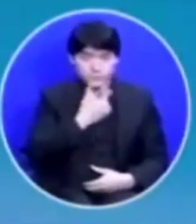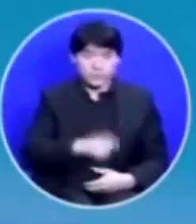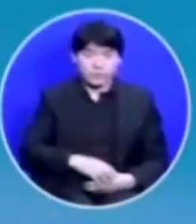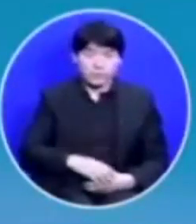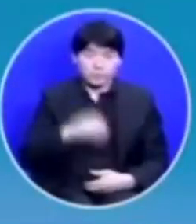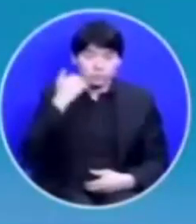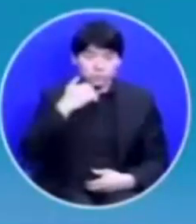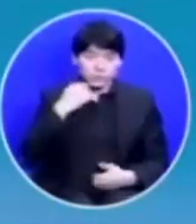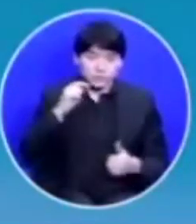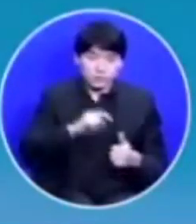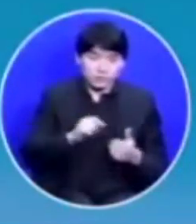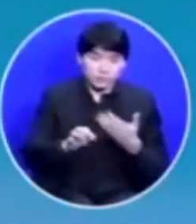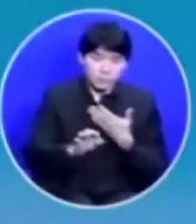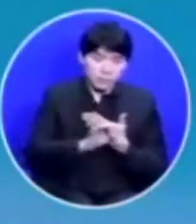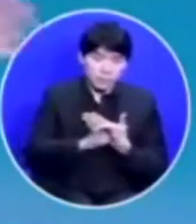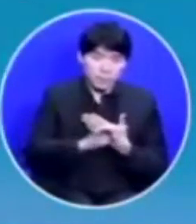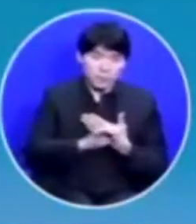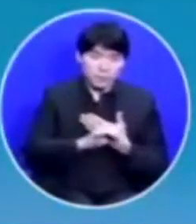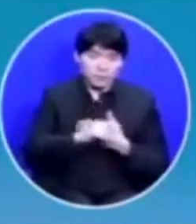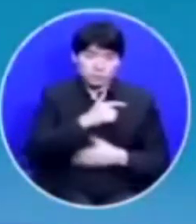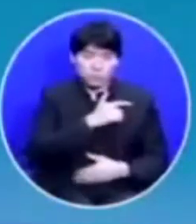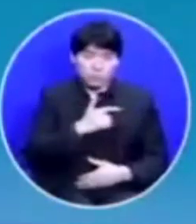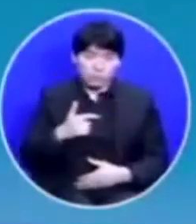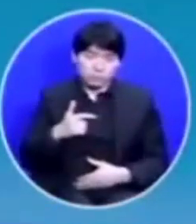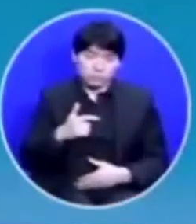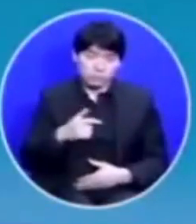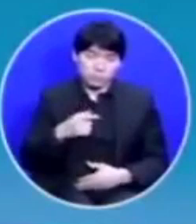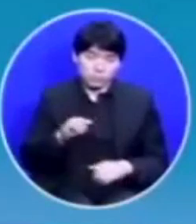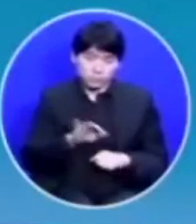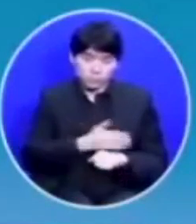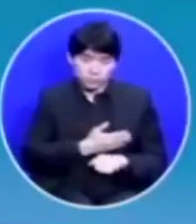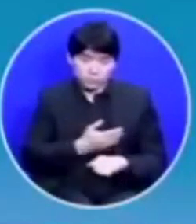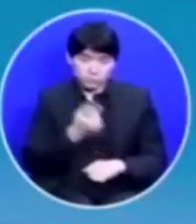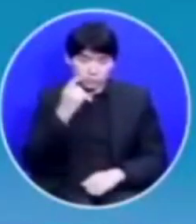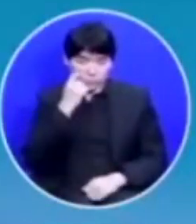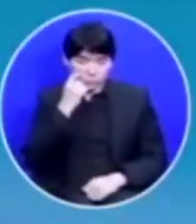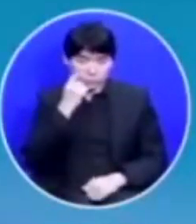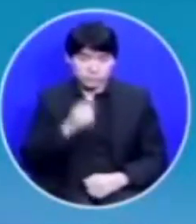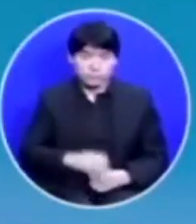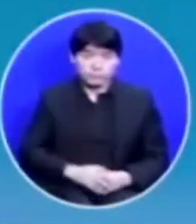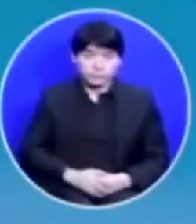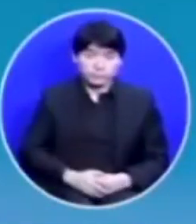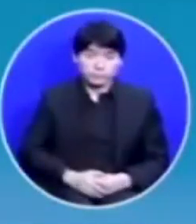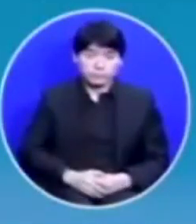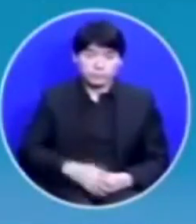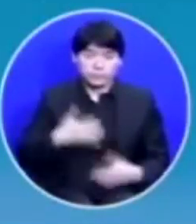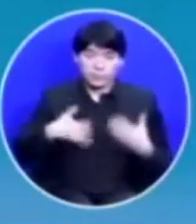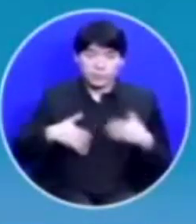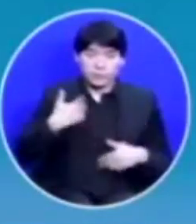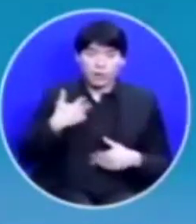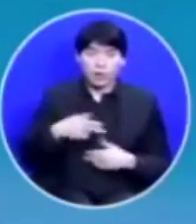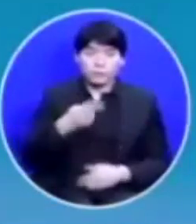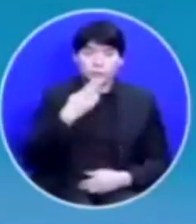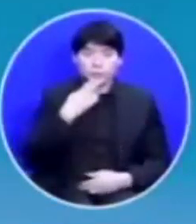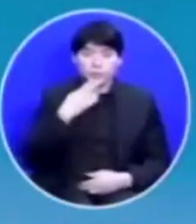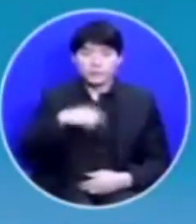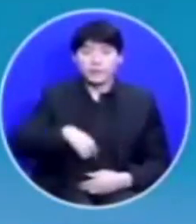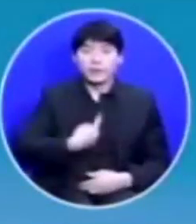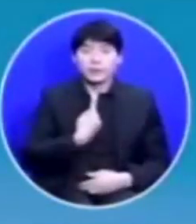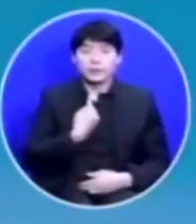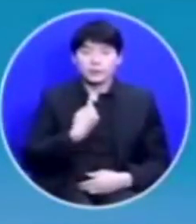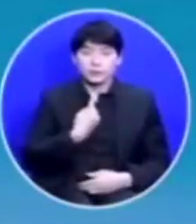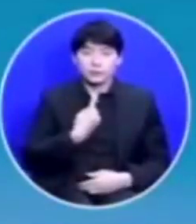누가 시켜서 하는 것은 너무 너무 소극적 이에요 재미가 없어요 자기 스스로 해야